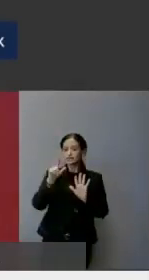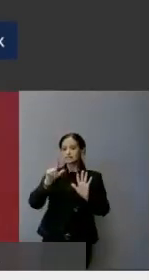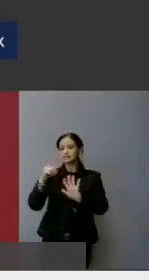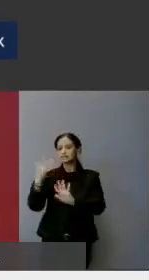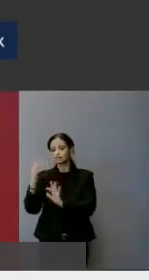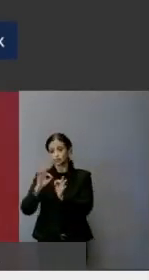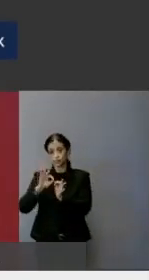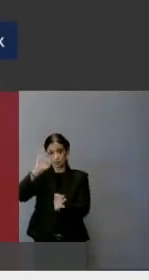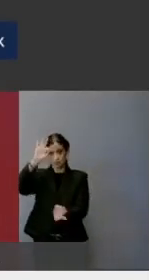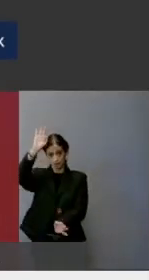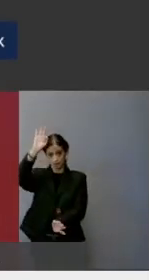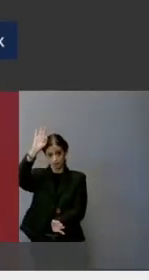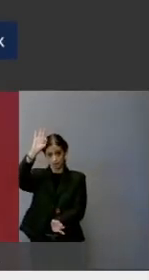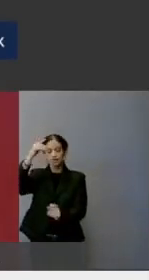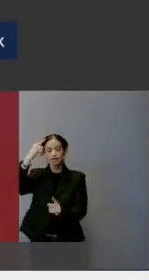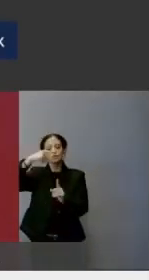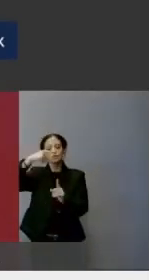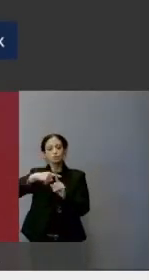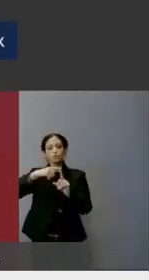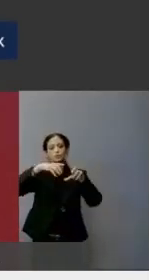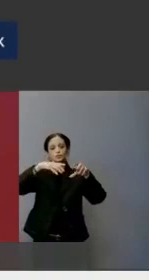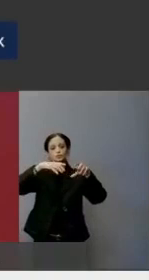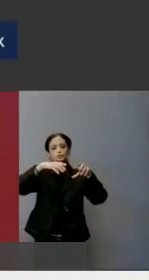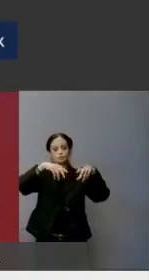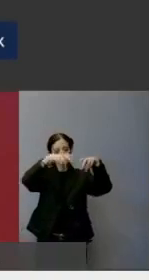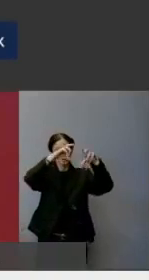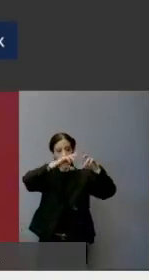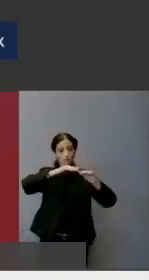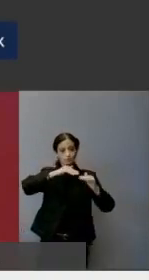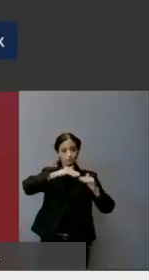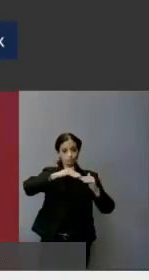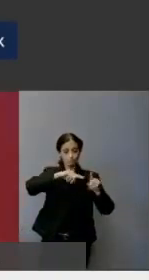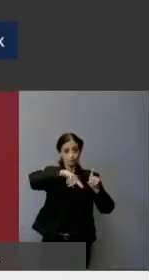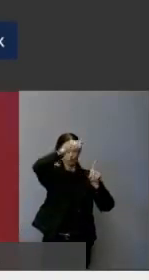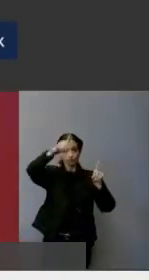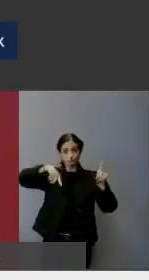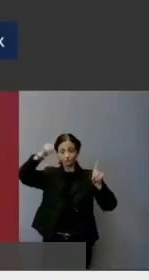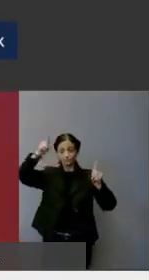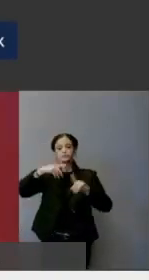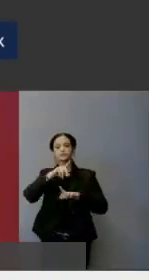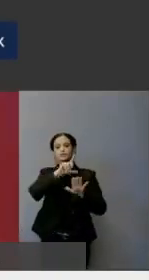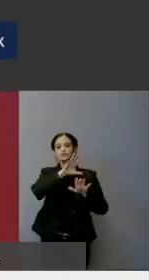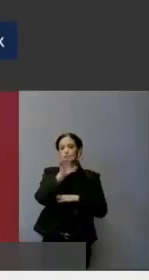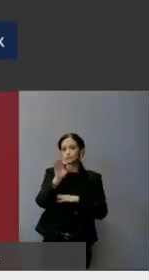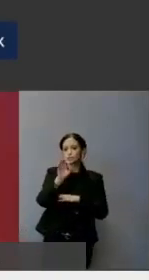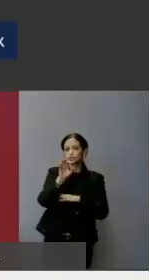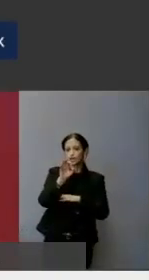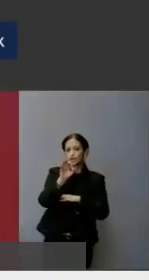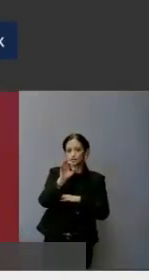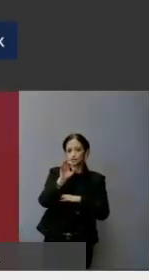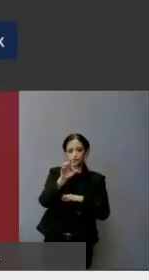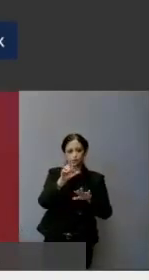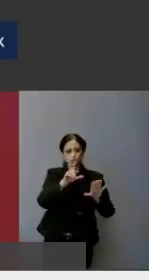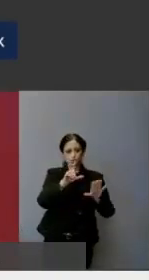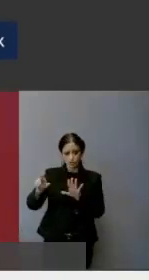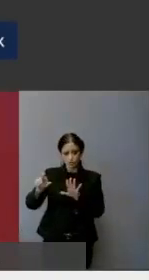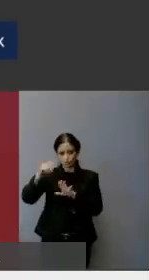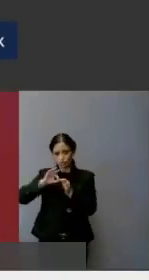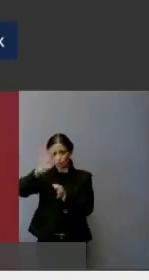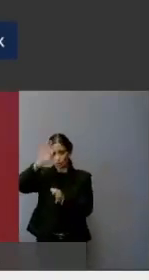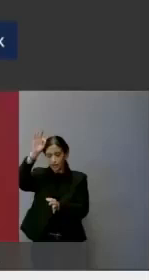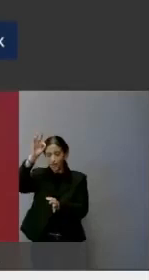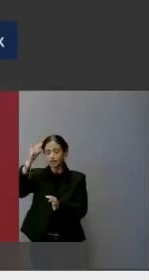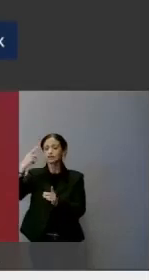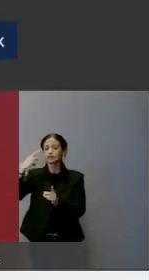la lunghezza delle campate che sono variano da 500 a 200 metri con la capacità di trasporre di duemila persone allora la